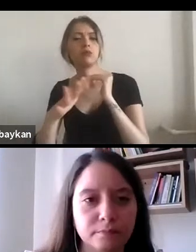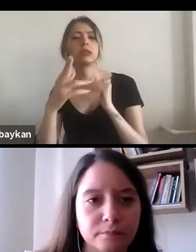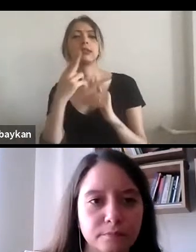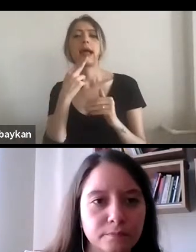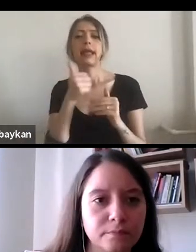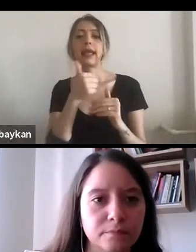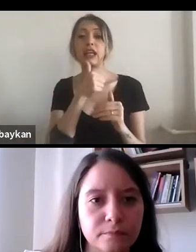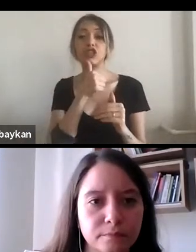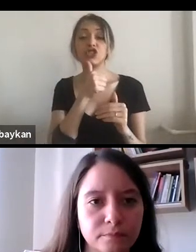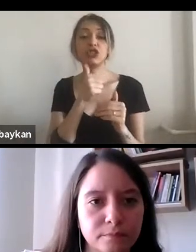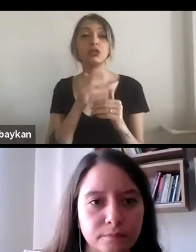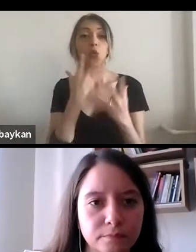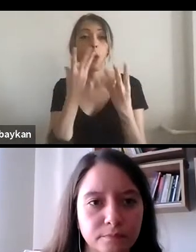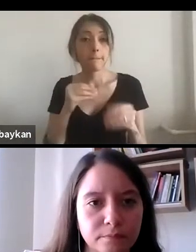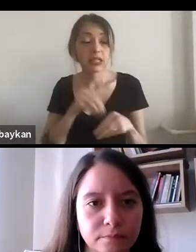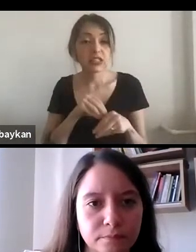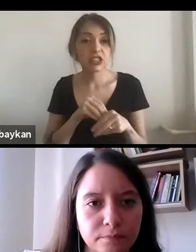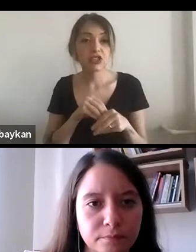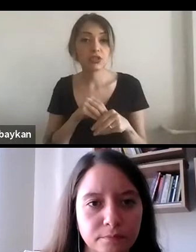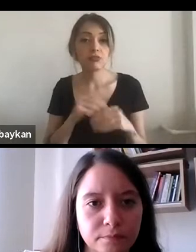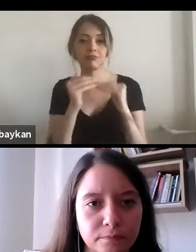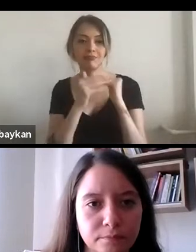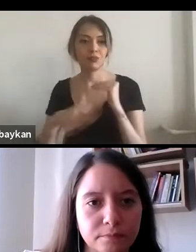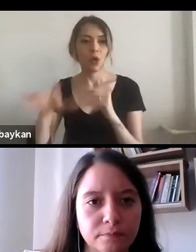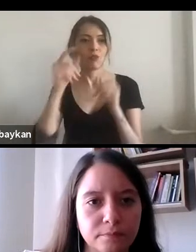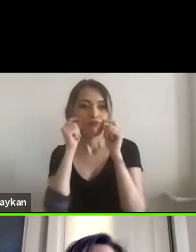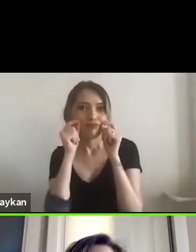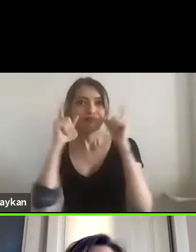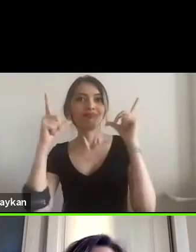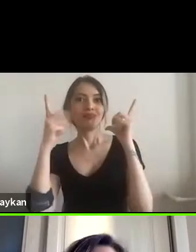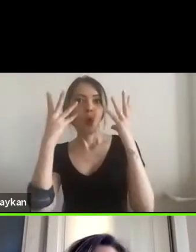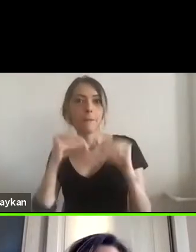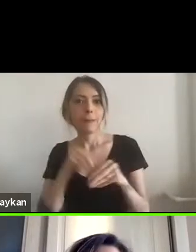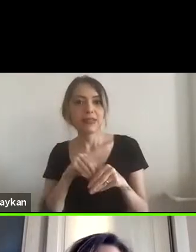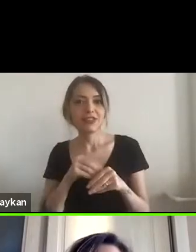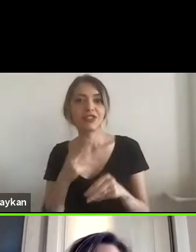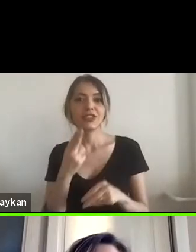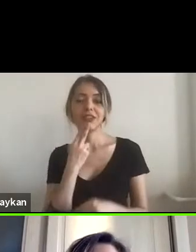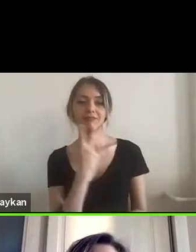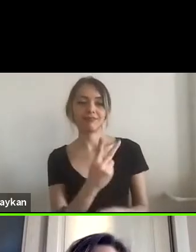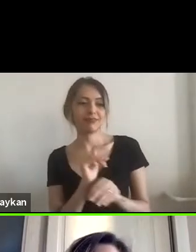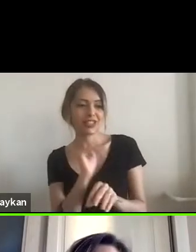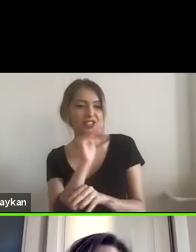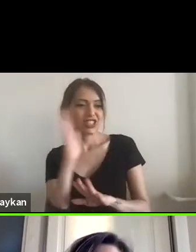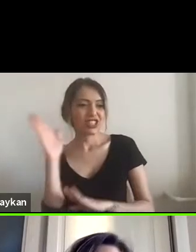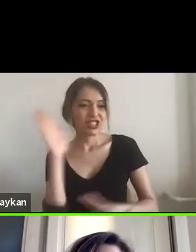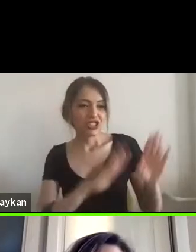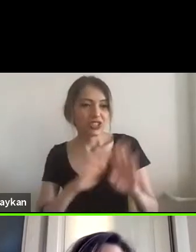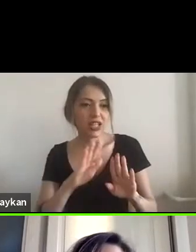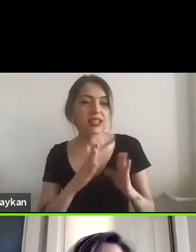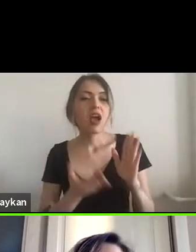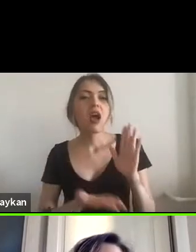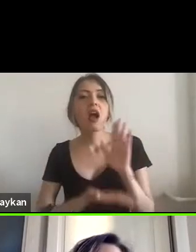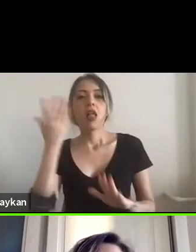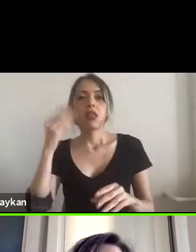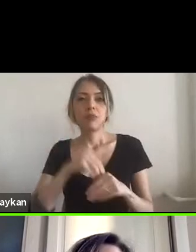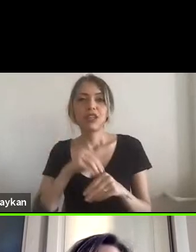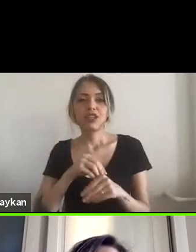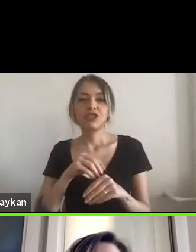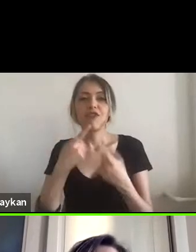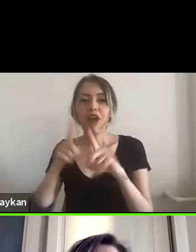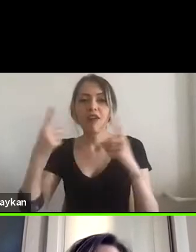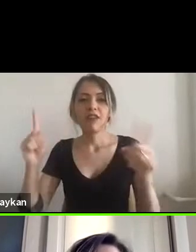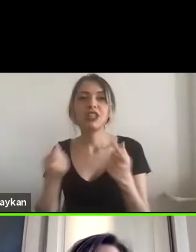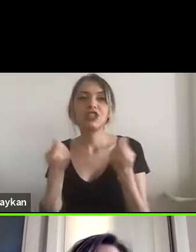geçirilmesi, bu konuda toplumdaki farkındalığın arttırılması ve kadına yönelik şiddetle mücadelede işbirlikleri yapıyoruz. Ve